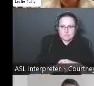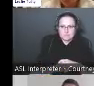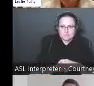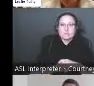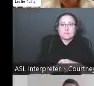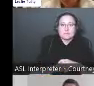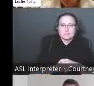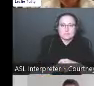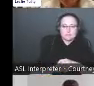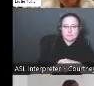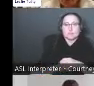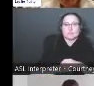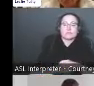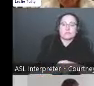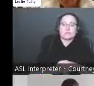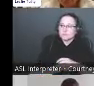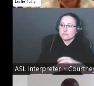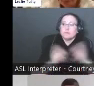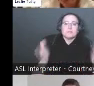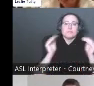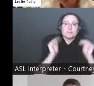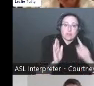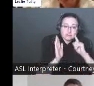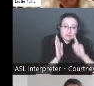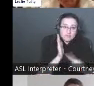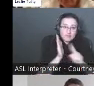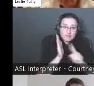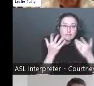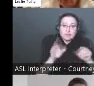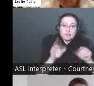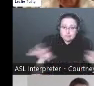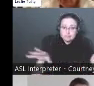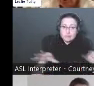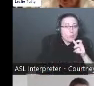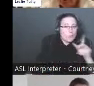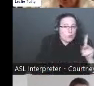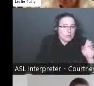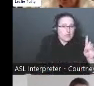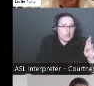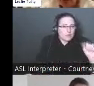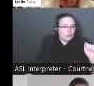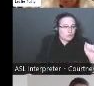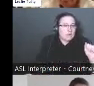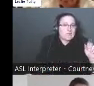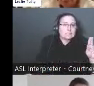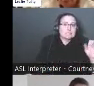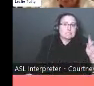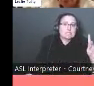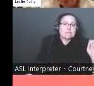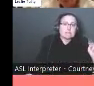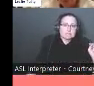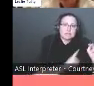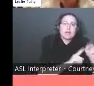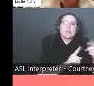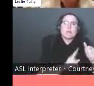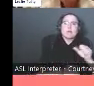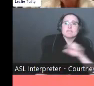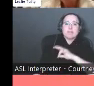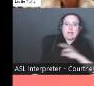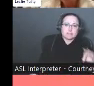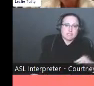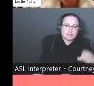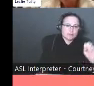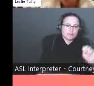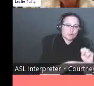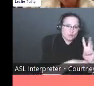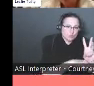nos données ne pointaient pas en ce sens. Une autre étude qui a été publiée avec Kendra Dixon de l'Université du Manitoba, Faculté